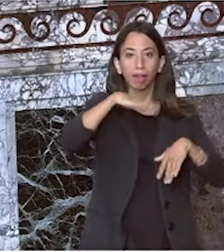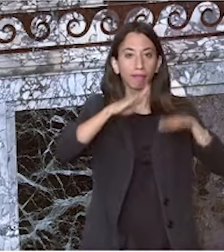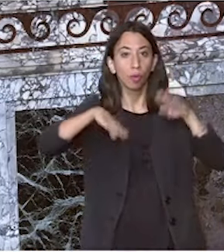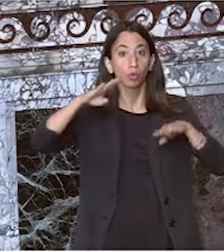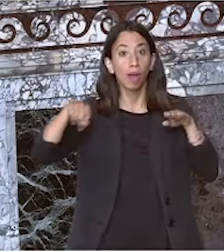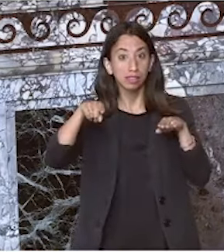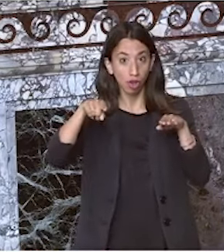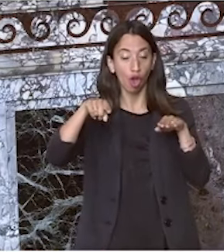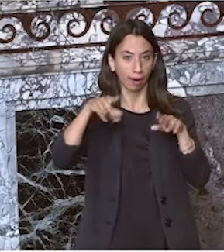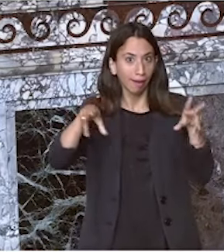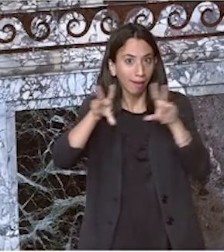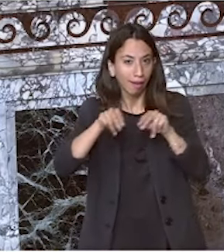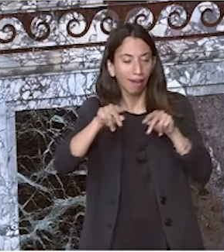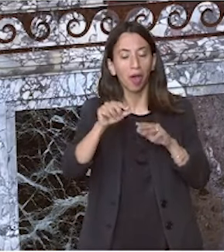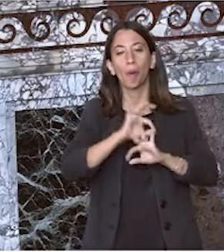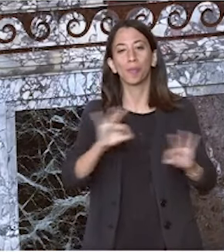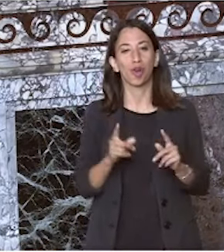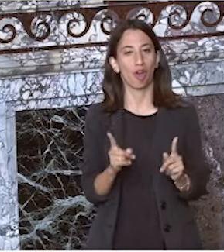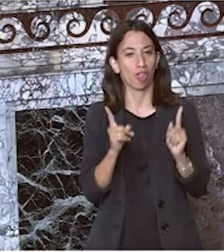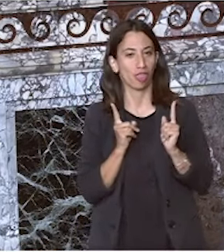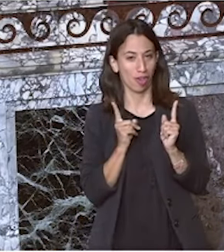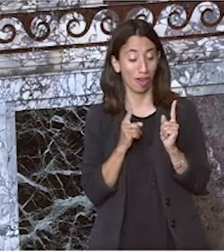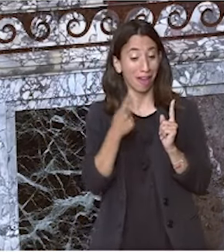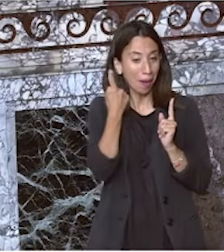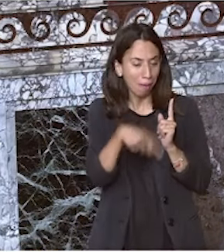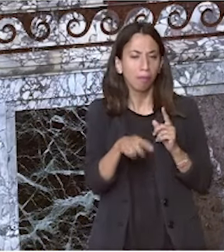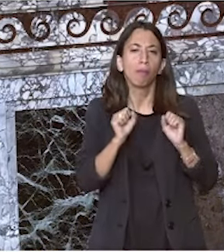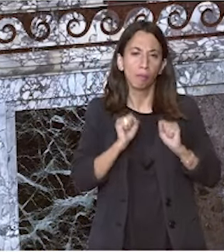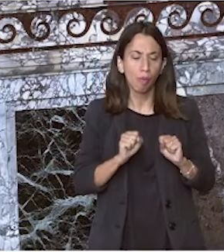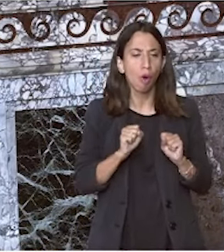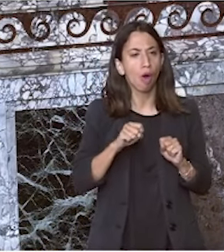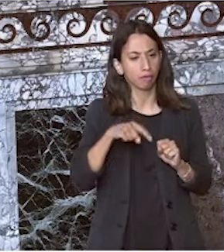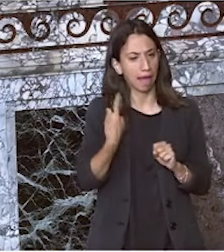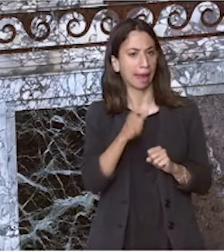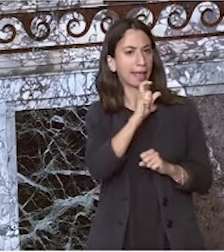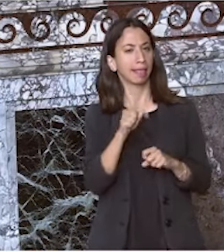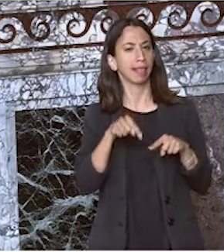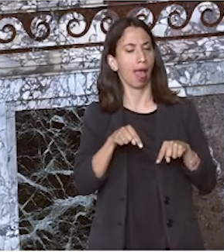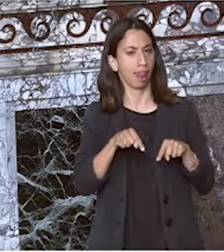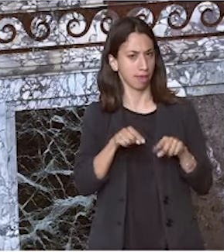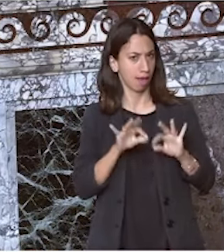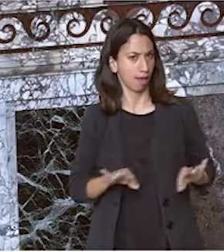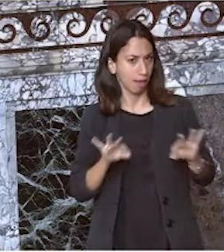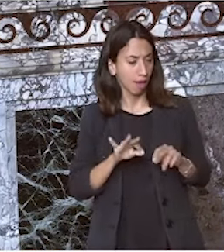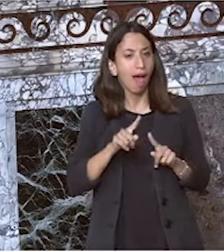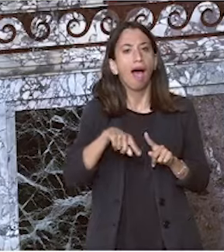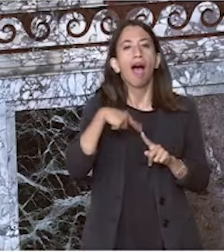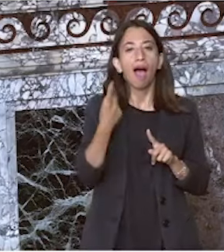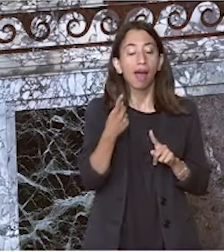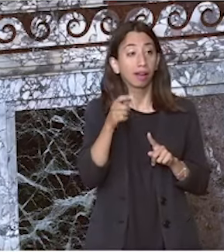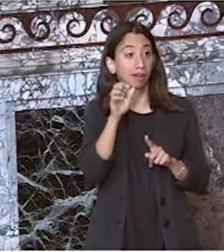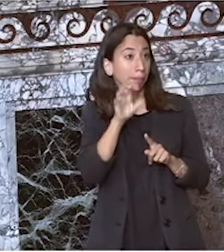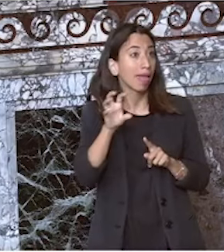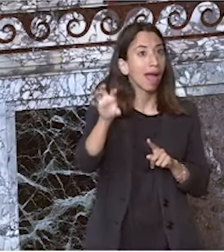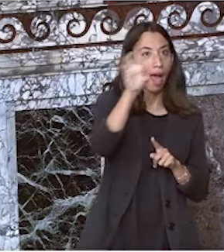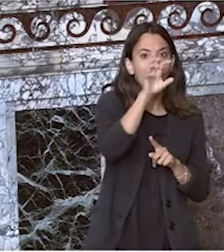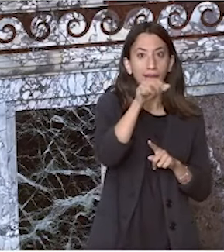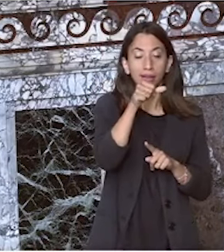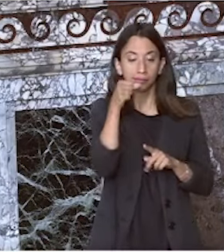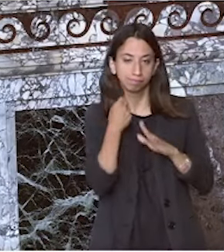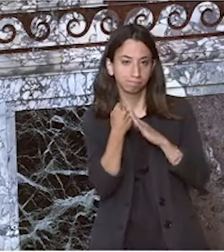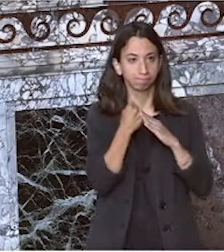smussandone l'impatto nel tempo, un compito che in qualche misura può essere svolto anche a livello nazionale, sia compensando tra